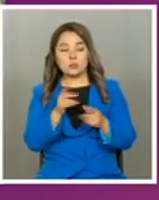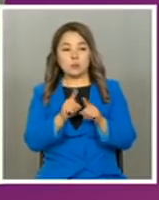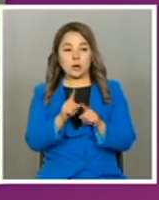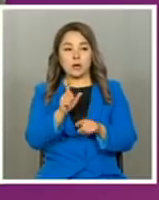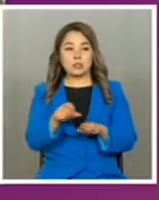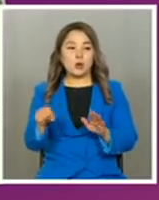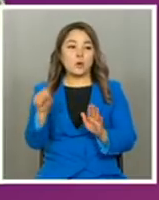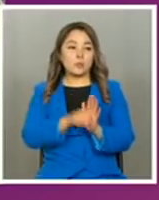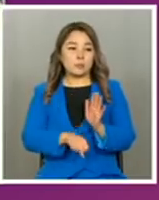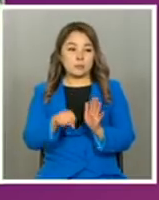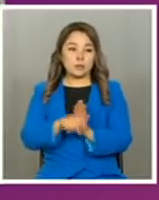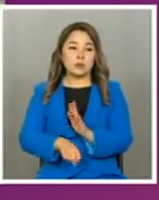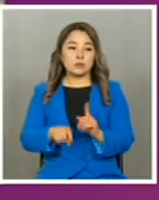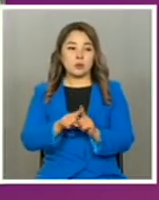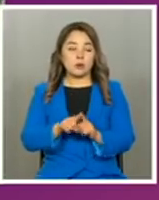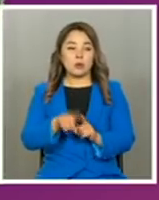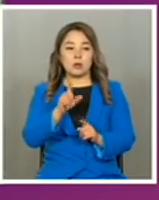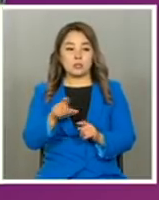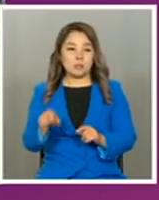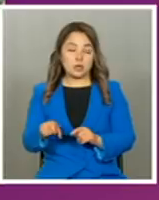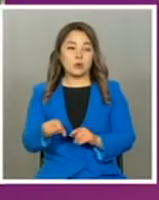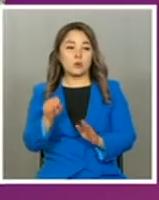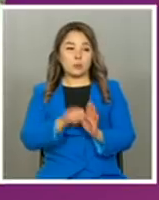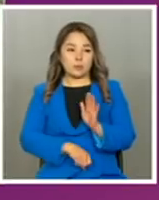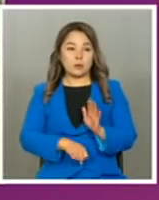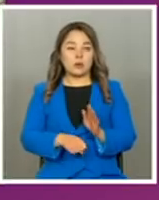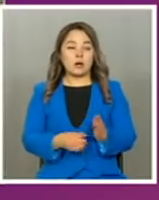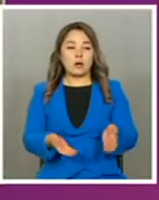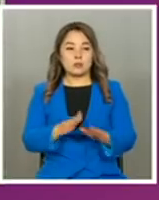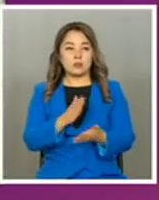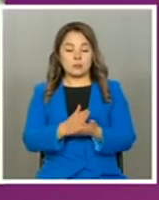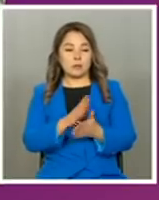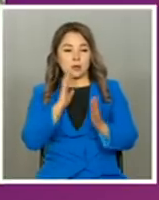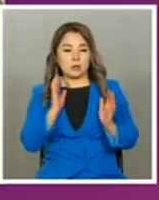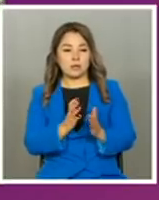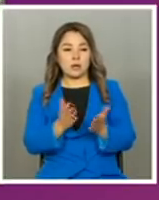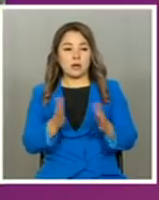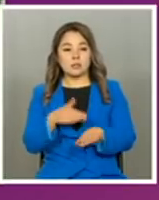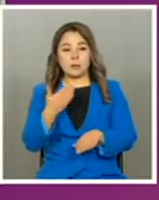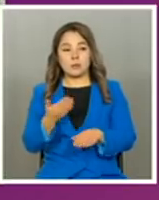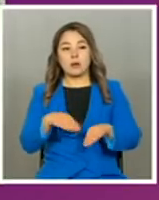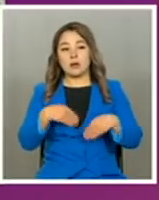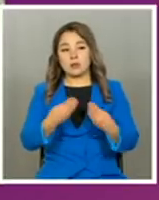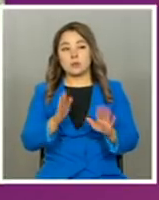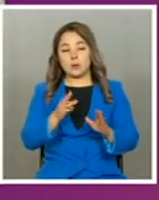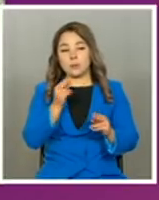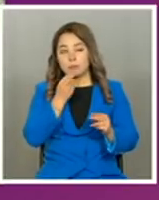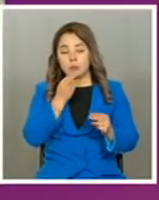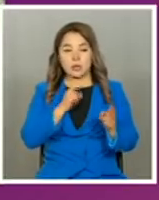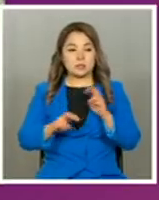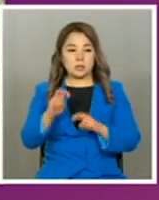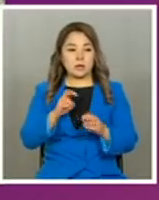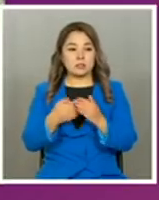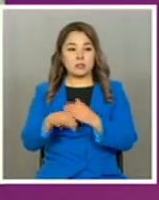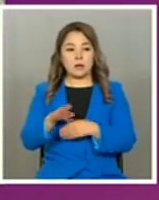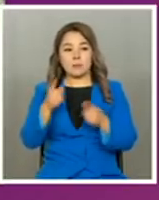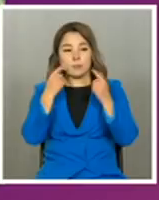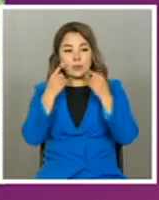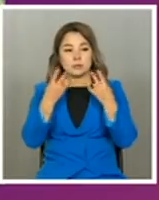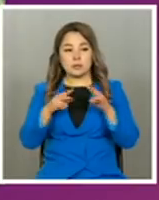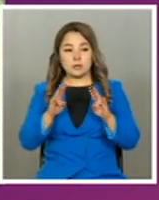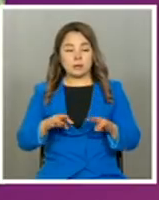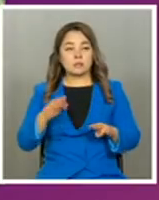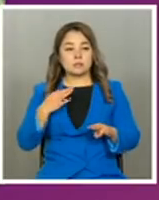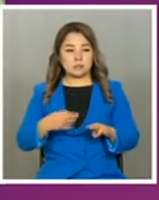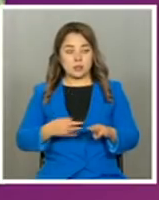малдайда бәкетті. Ел жау бота қанымау, жылама, қазір саған беретін тамағыз деп келейін, жылама ботам,